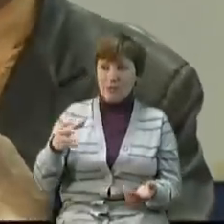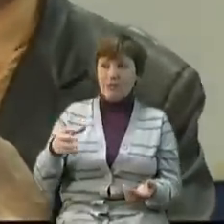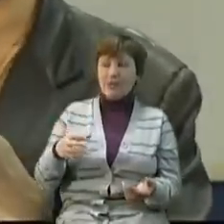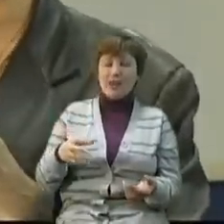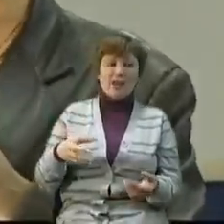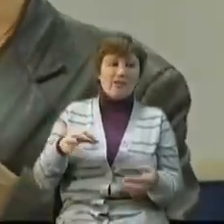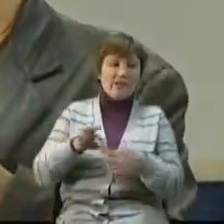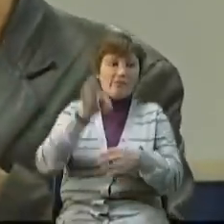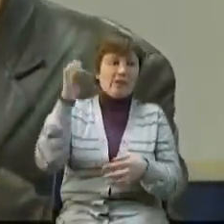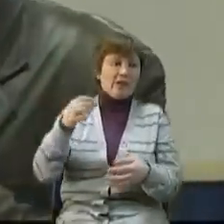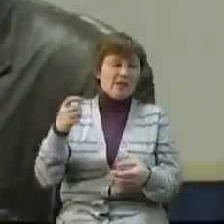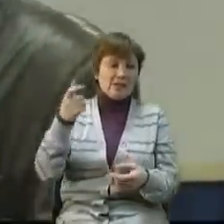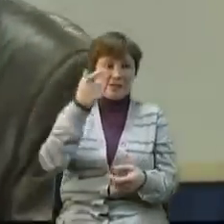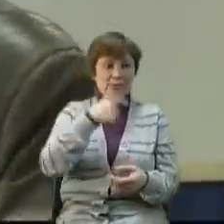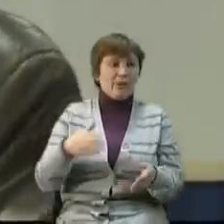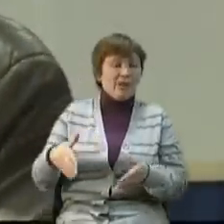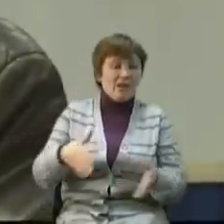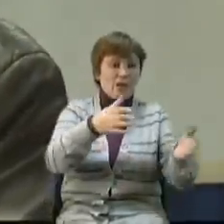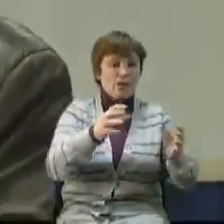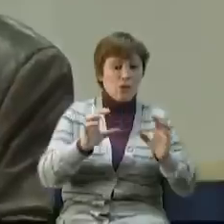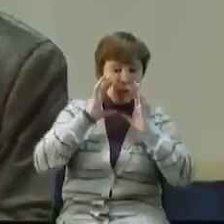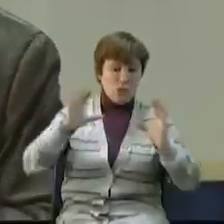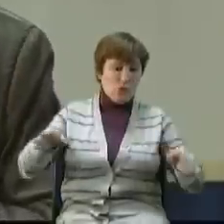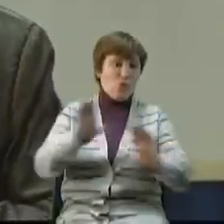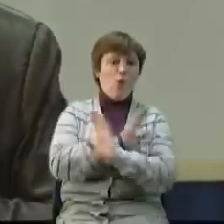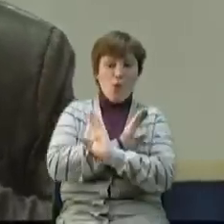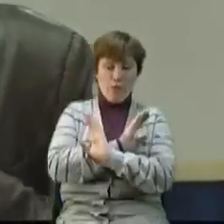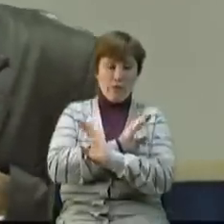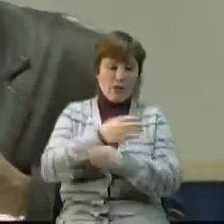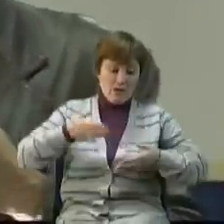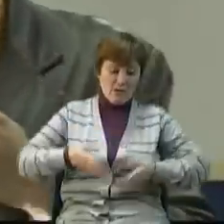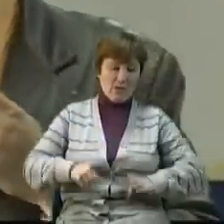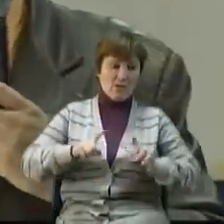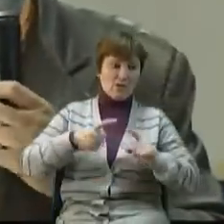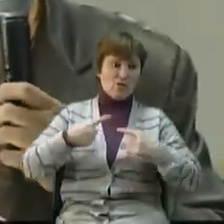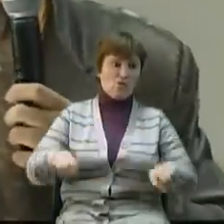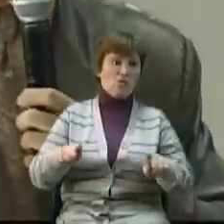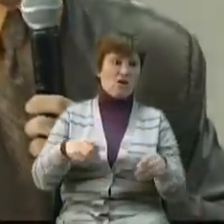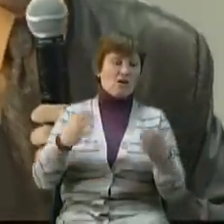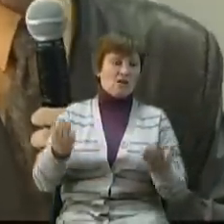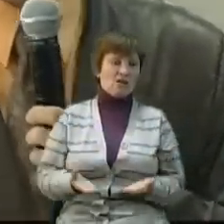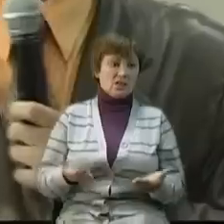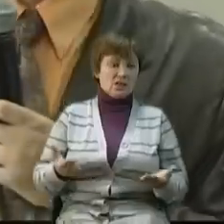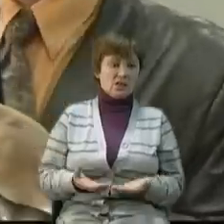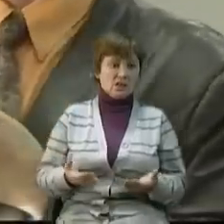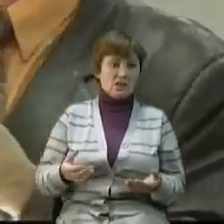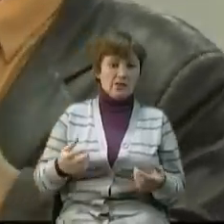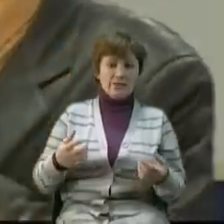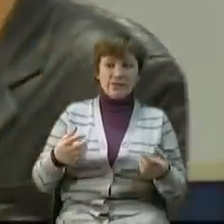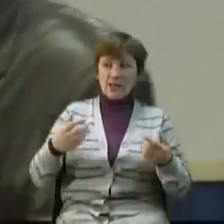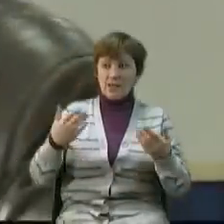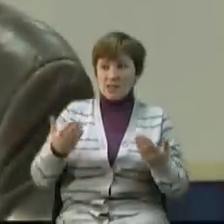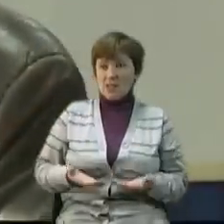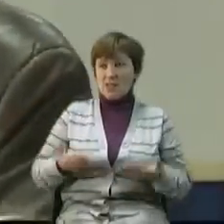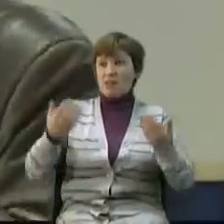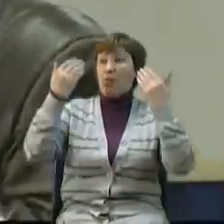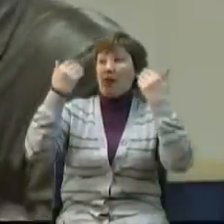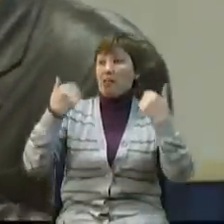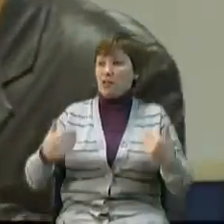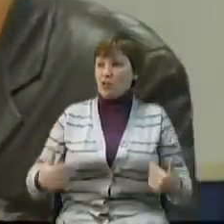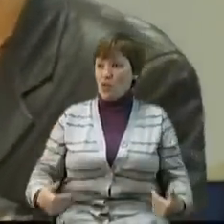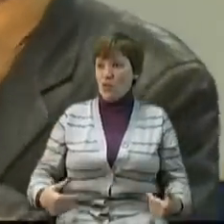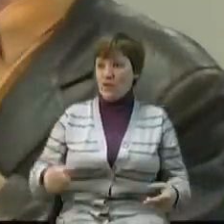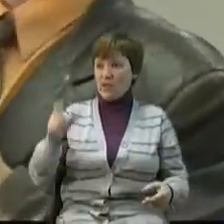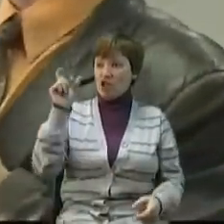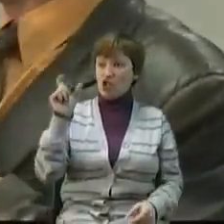Знаете, дух умер, но родилась другая жизнь, другой принцип жизни. Жизнь плотского человека, жить по плоти, так